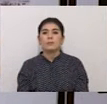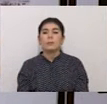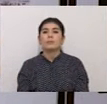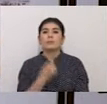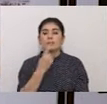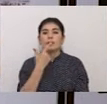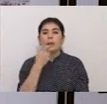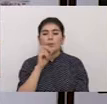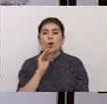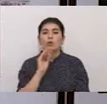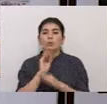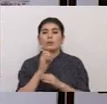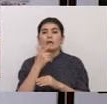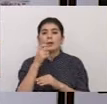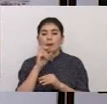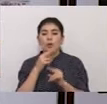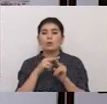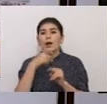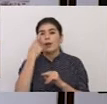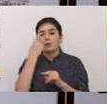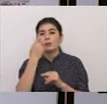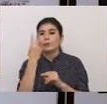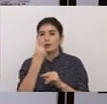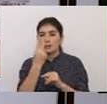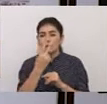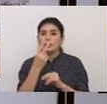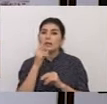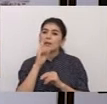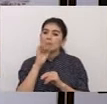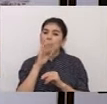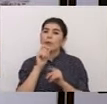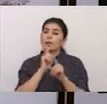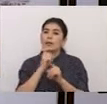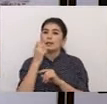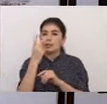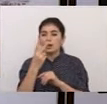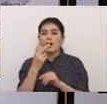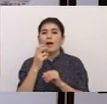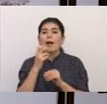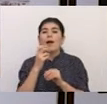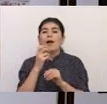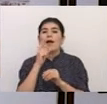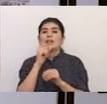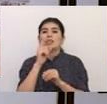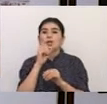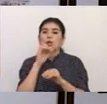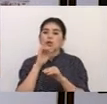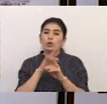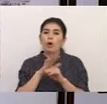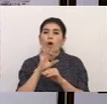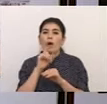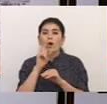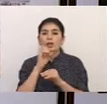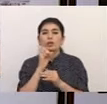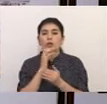Birinchi gapimiz qo'shma gap ekan. Chunki axborot ikkita. Kesimlik belgisi ham ikkita. Xazina deganda tugallik ohangi